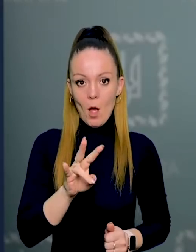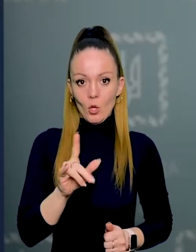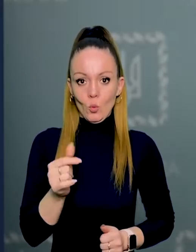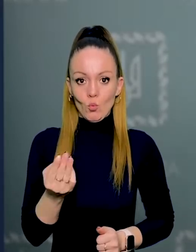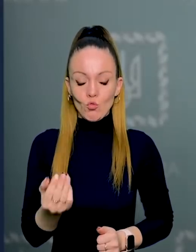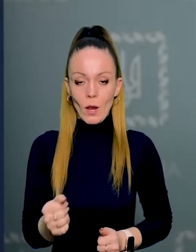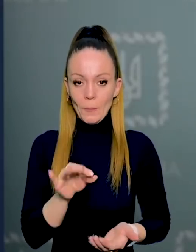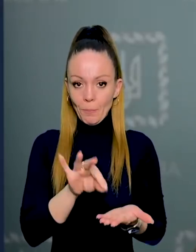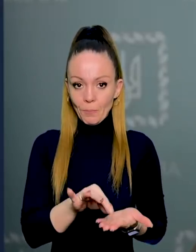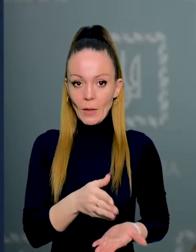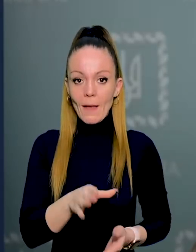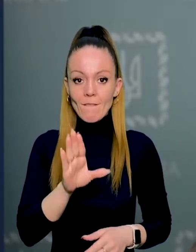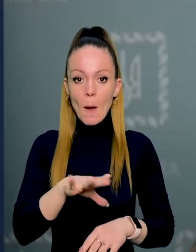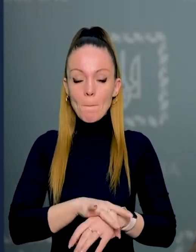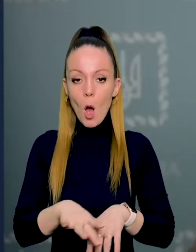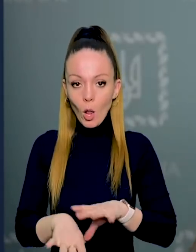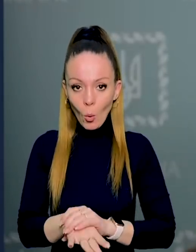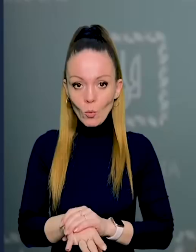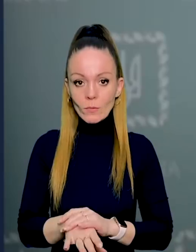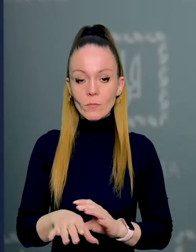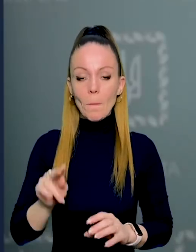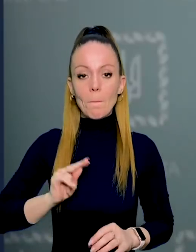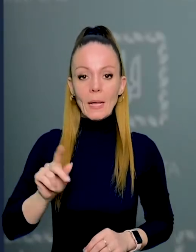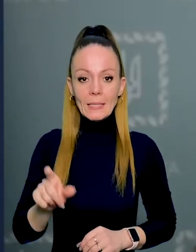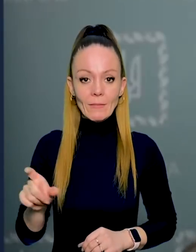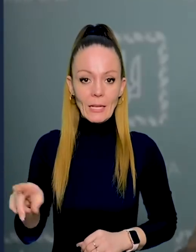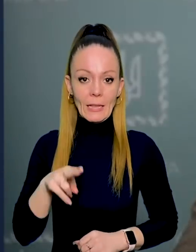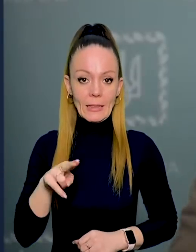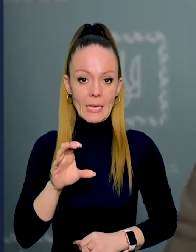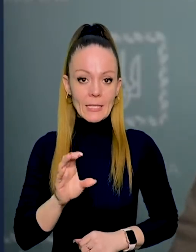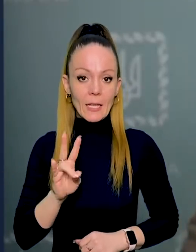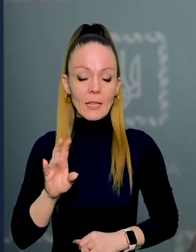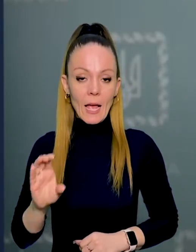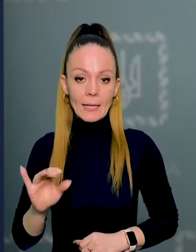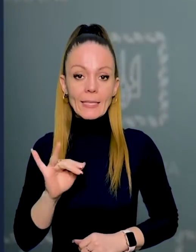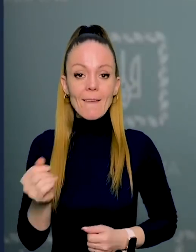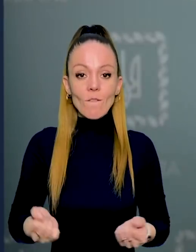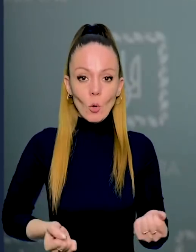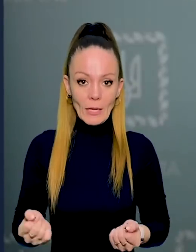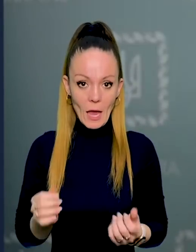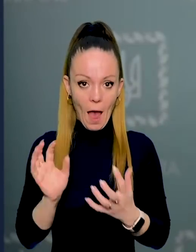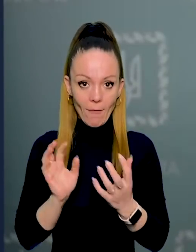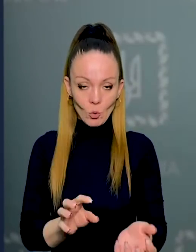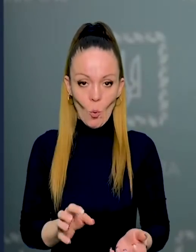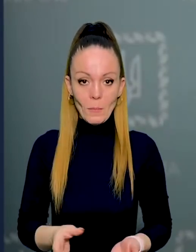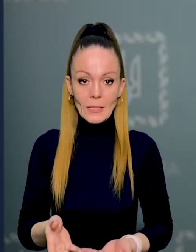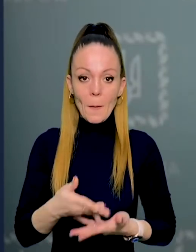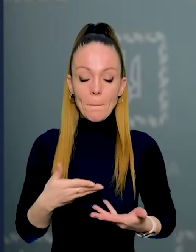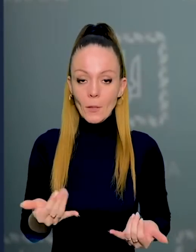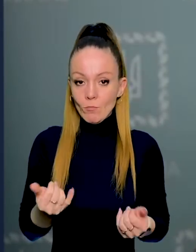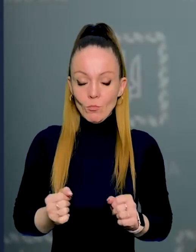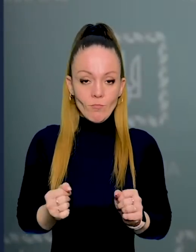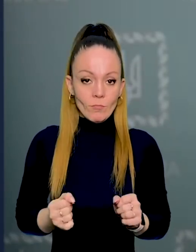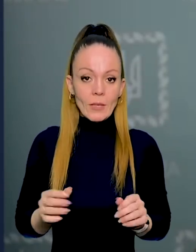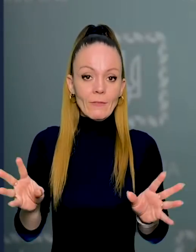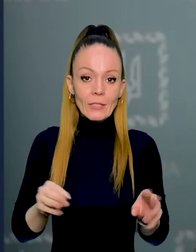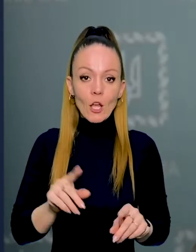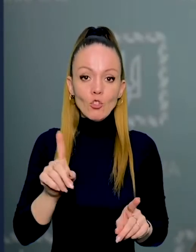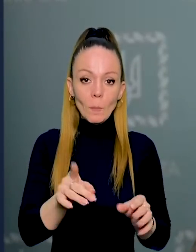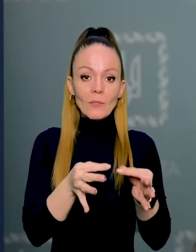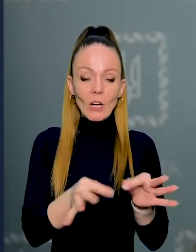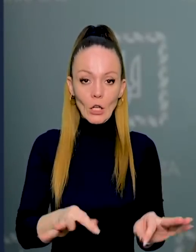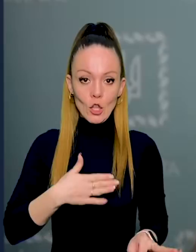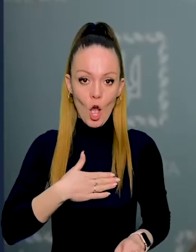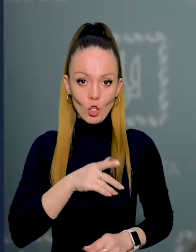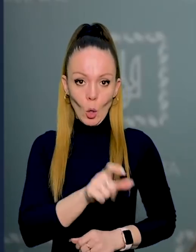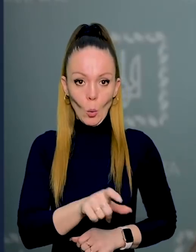біля Мангуша. В полоні опинились працівники ДСНС і водії автобусів. Ми робимо все,